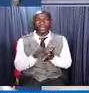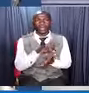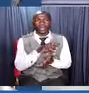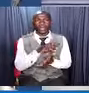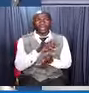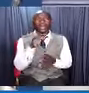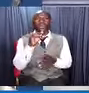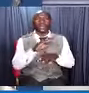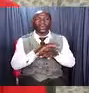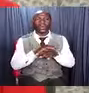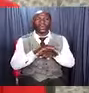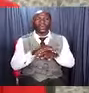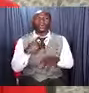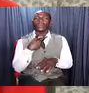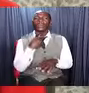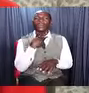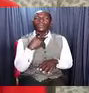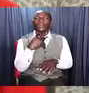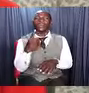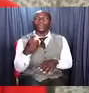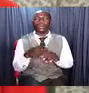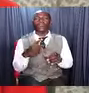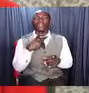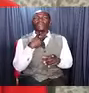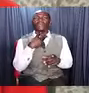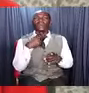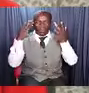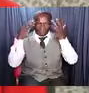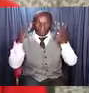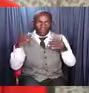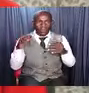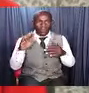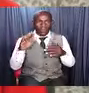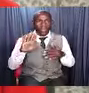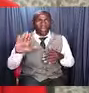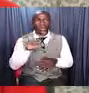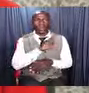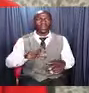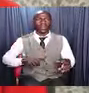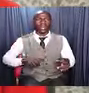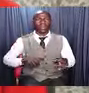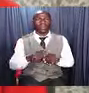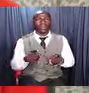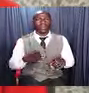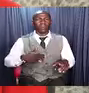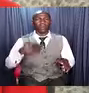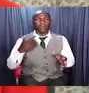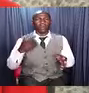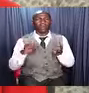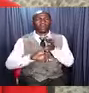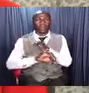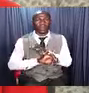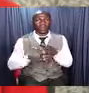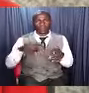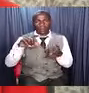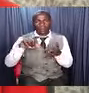said. Mimi siwaiti ninyi watumwa. You are not longer servants. Bana mtumwa hajui atendalo bwana wake. Because a servant doesn't know what lakini ninyi mmekuwa rafiki zangu kwa sababu. You